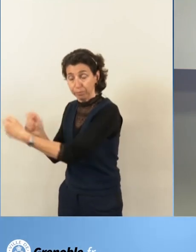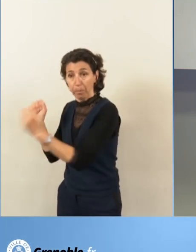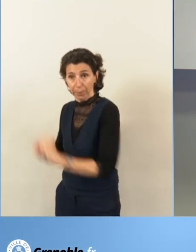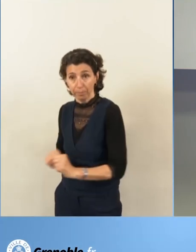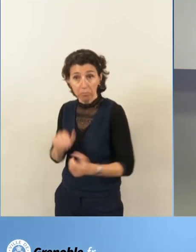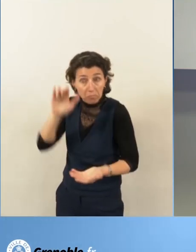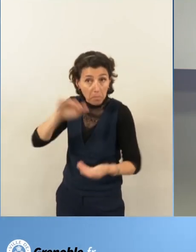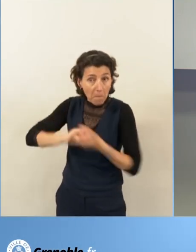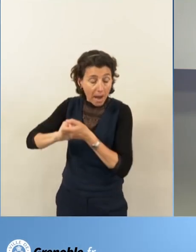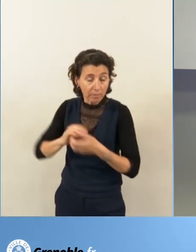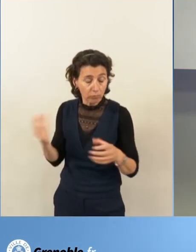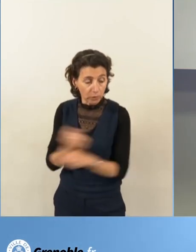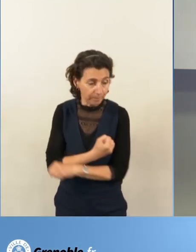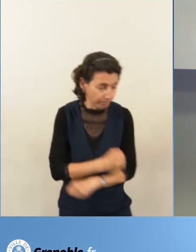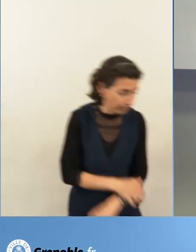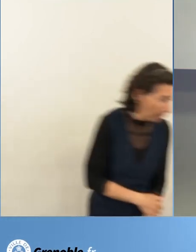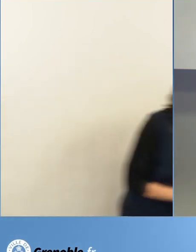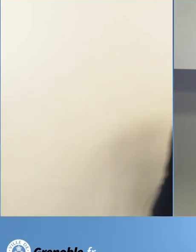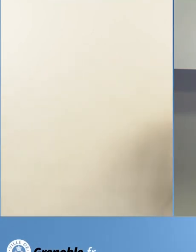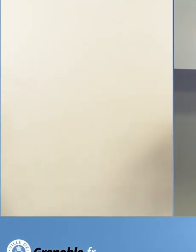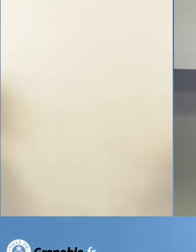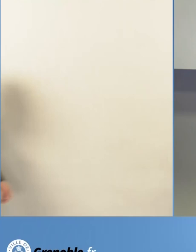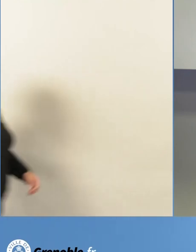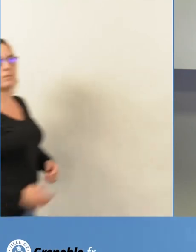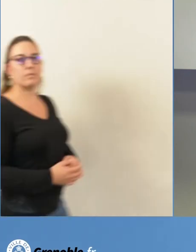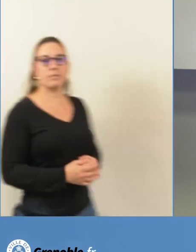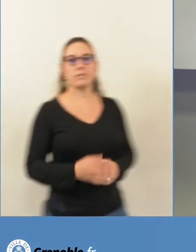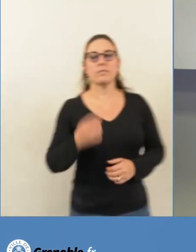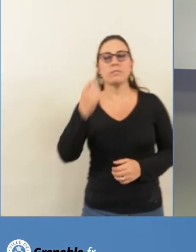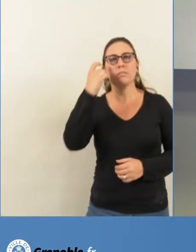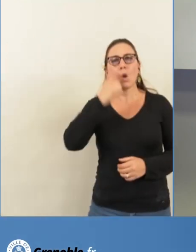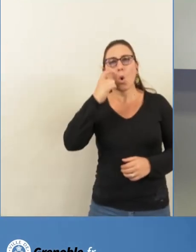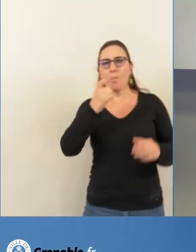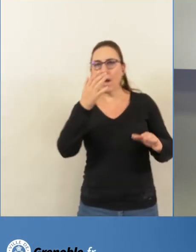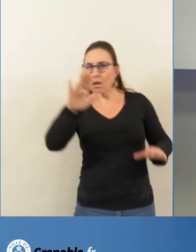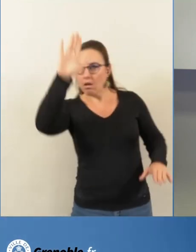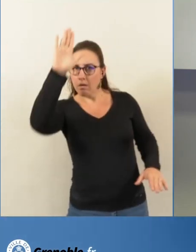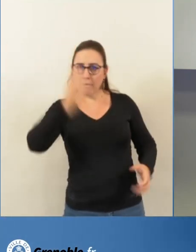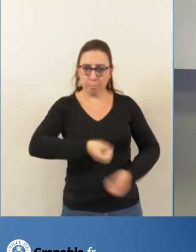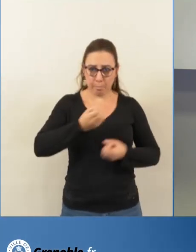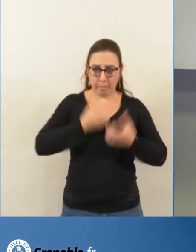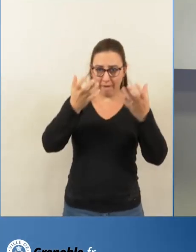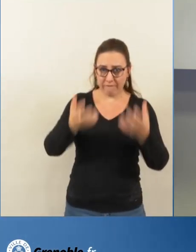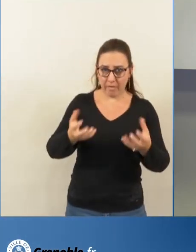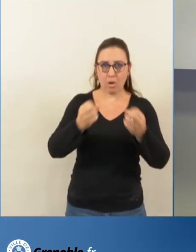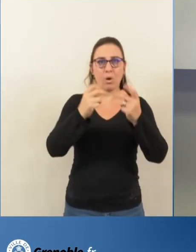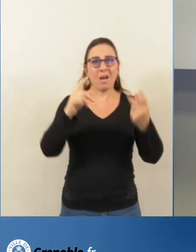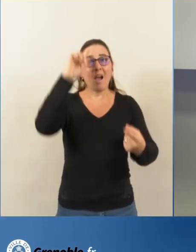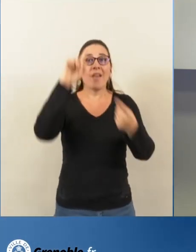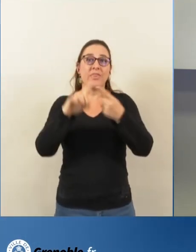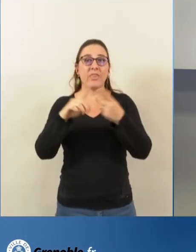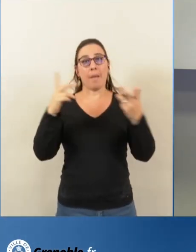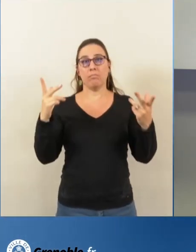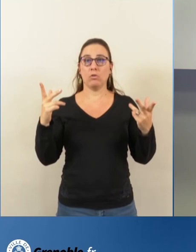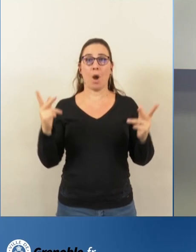paix j'ai vu qu'il y avait une autre demande de parole sur un sujet plus léger